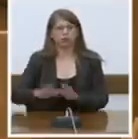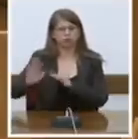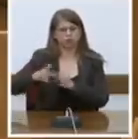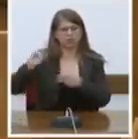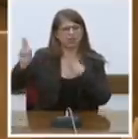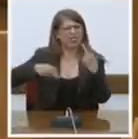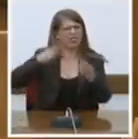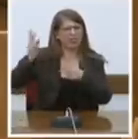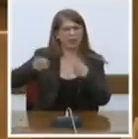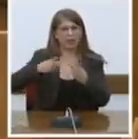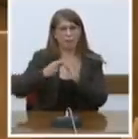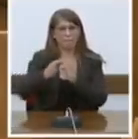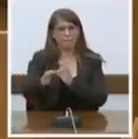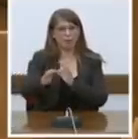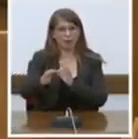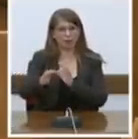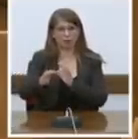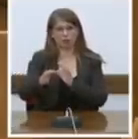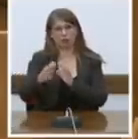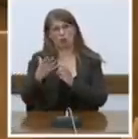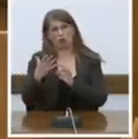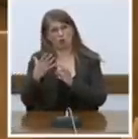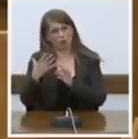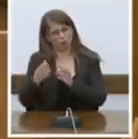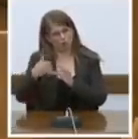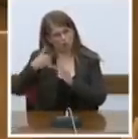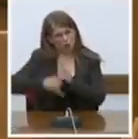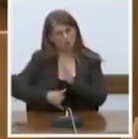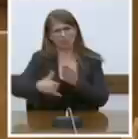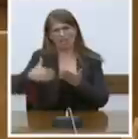που βάθυναν τις αδικίες,